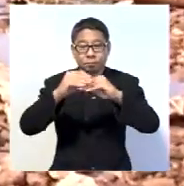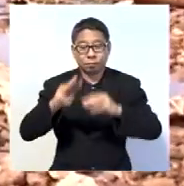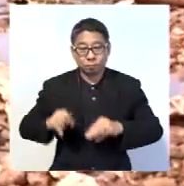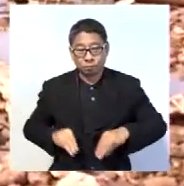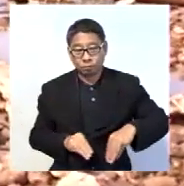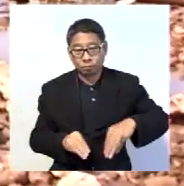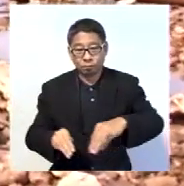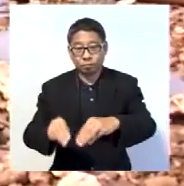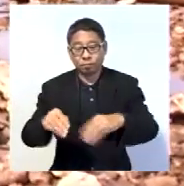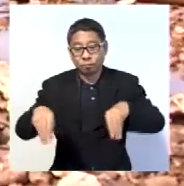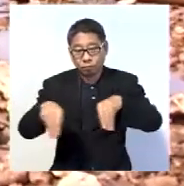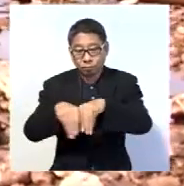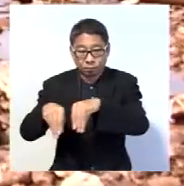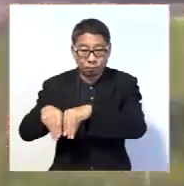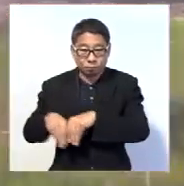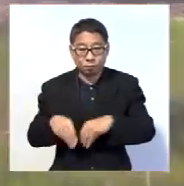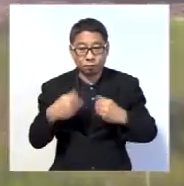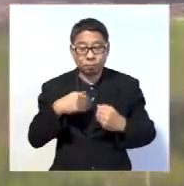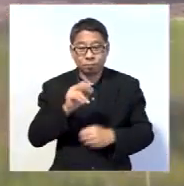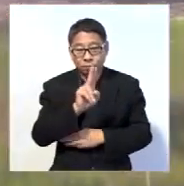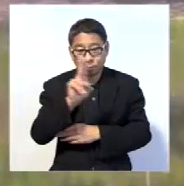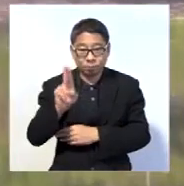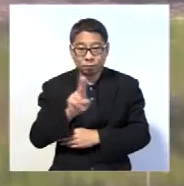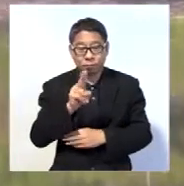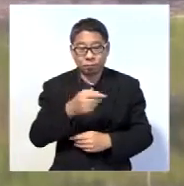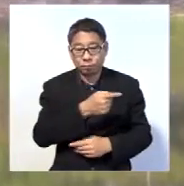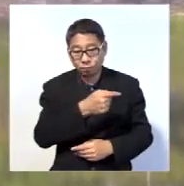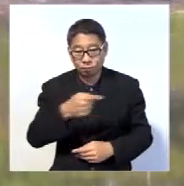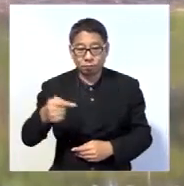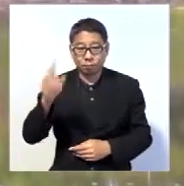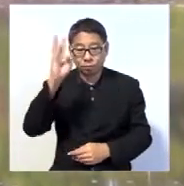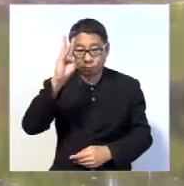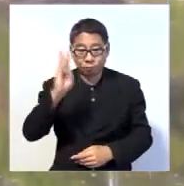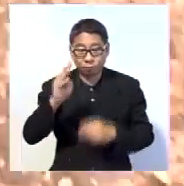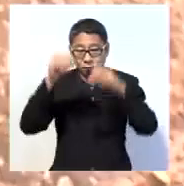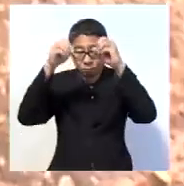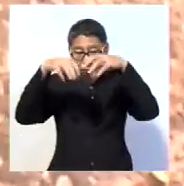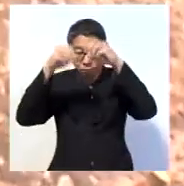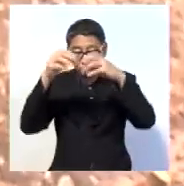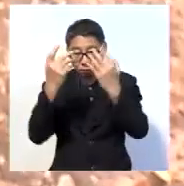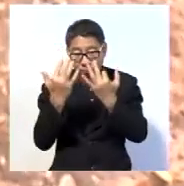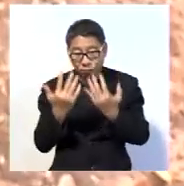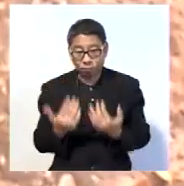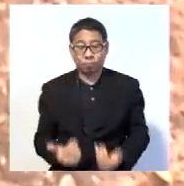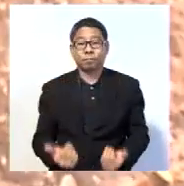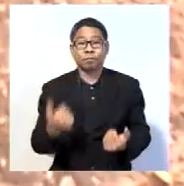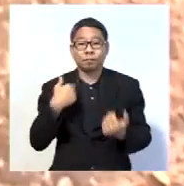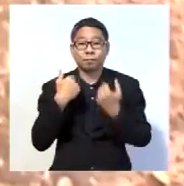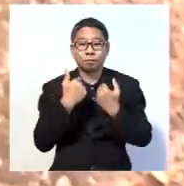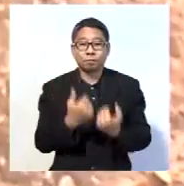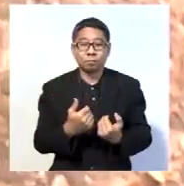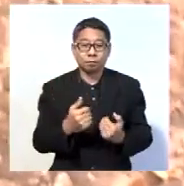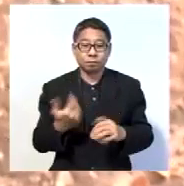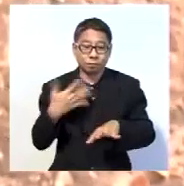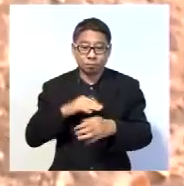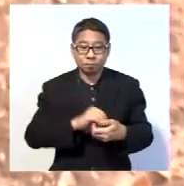ลำน้ำเชิญแล้วก็อ่างเก็บน้ำใกล้เคียงเพื่อให้มีน้ำใช้ไปจนถึงช่วงฤดูฝนปีนี้พร้อมทั้งมีการประสานไปยังศูน